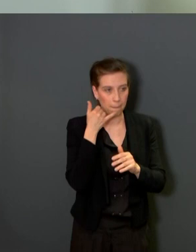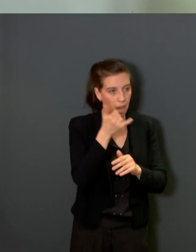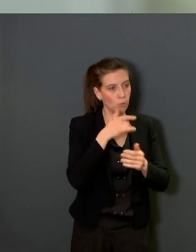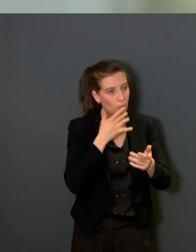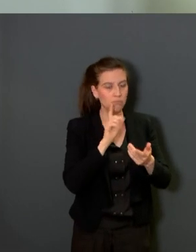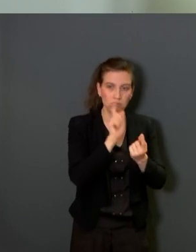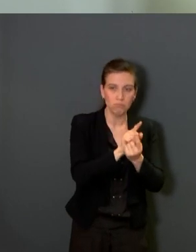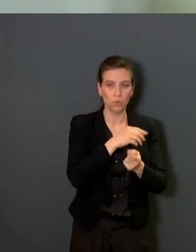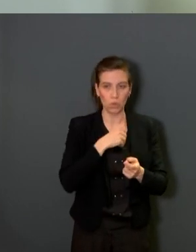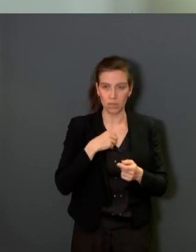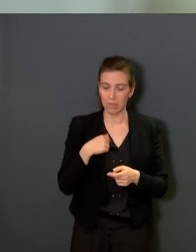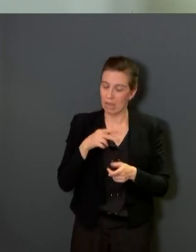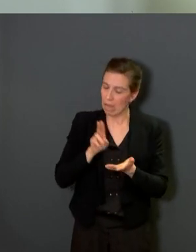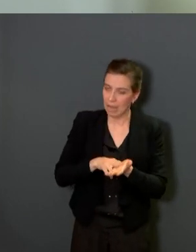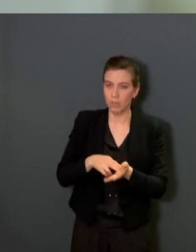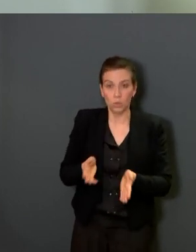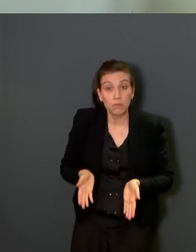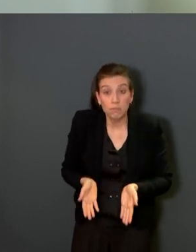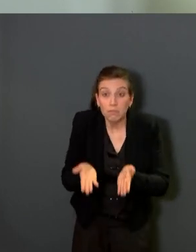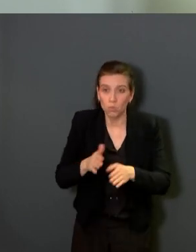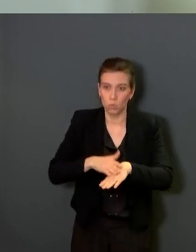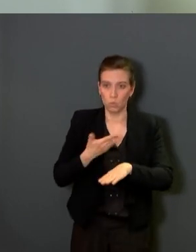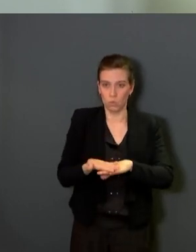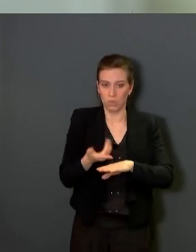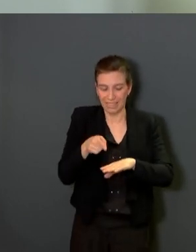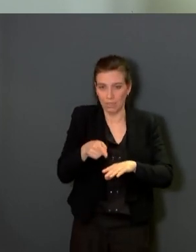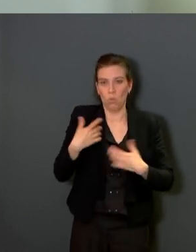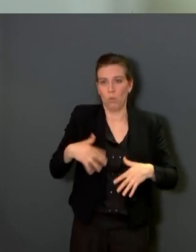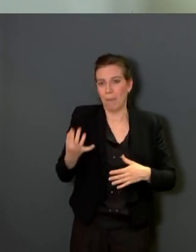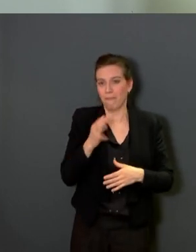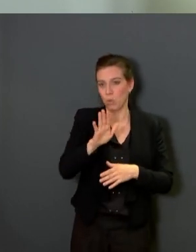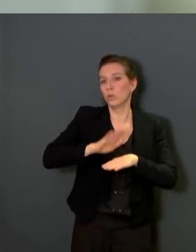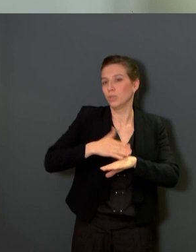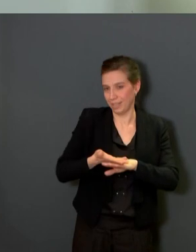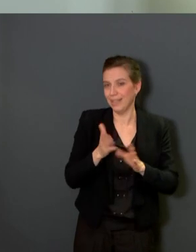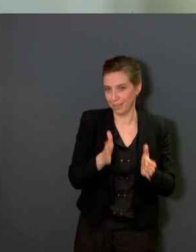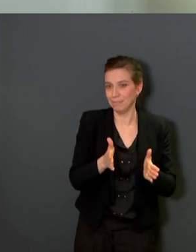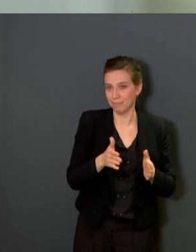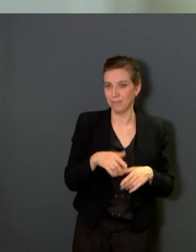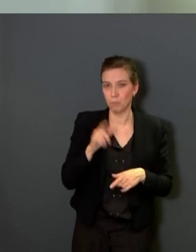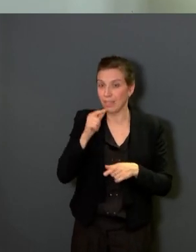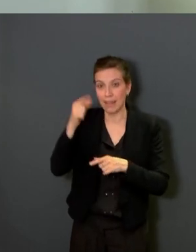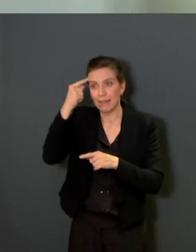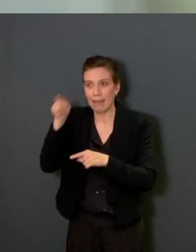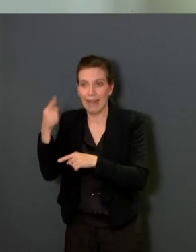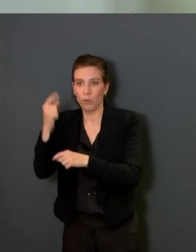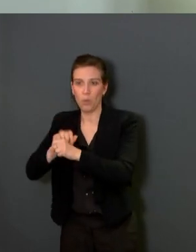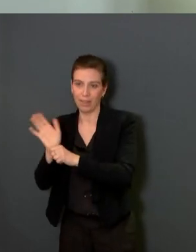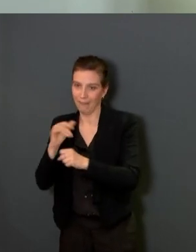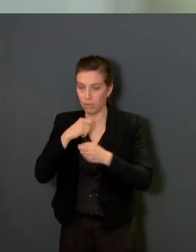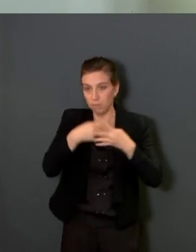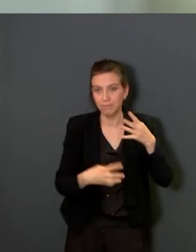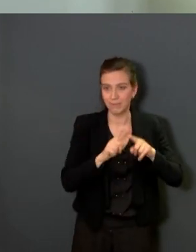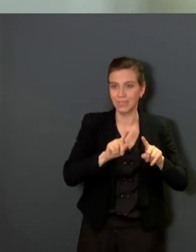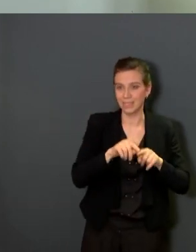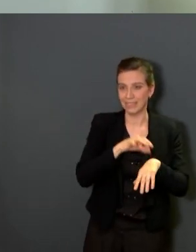ook willen zeggen dat we inderdaad veel zorgen hebben met betrekking tot geestelijke gezondheid. We zien vele problemen. Daarom